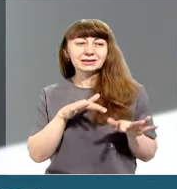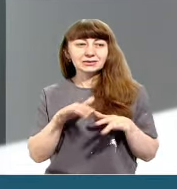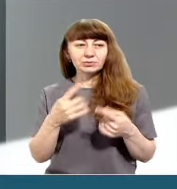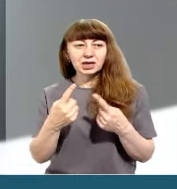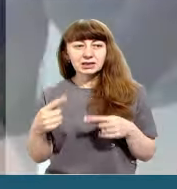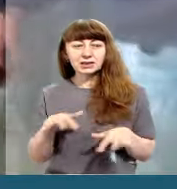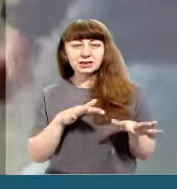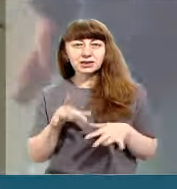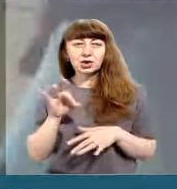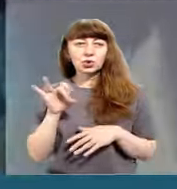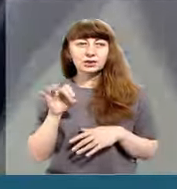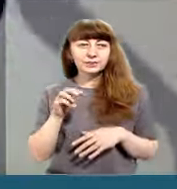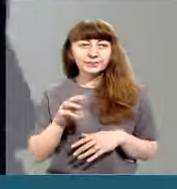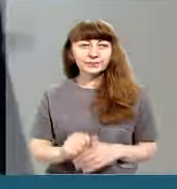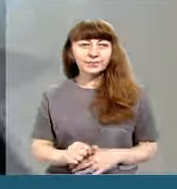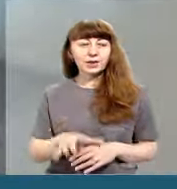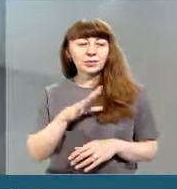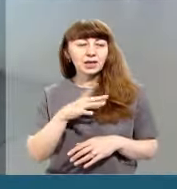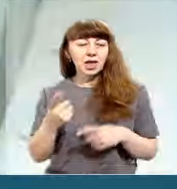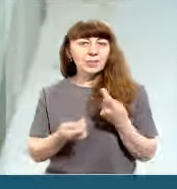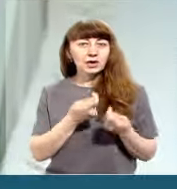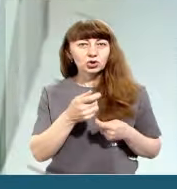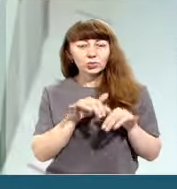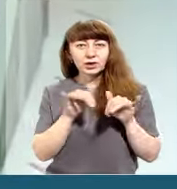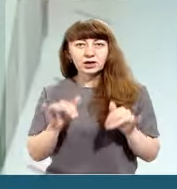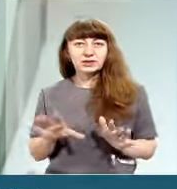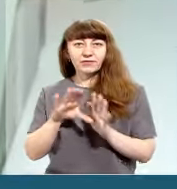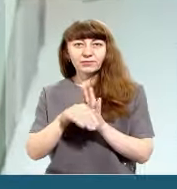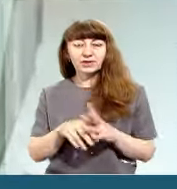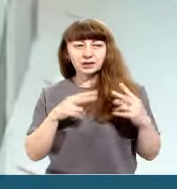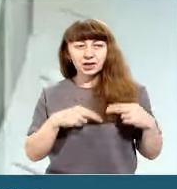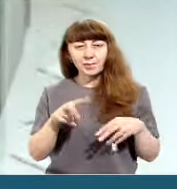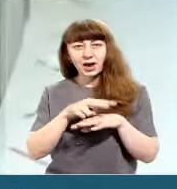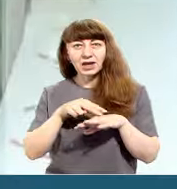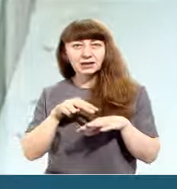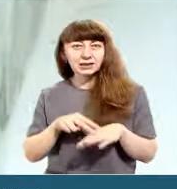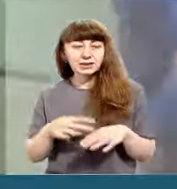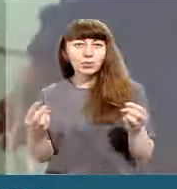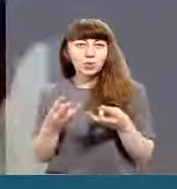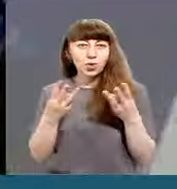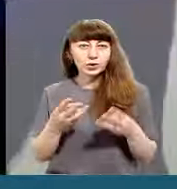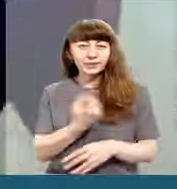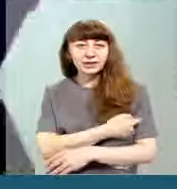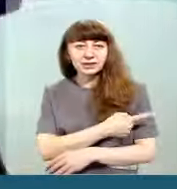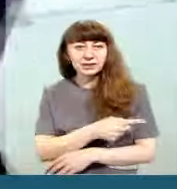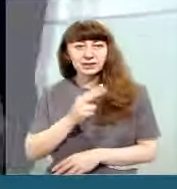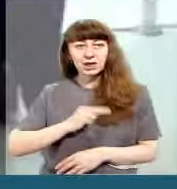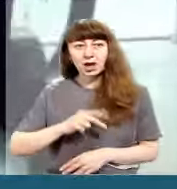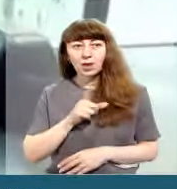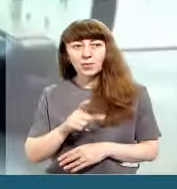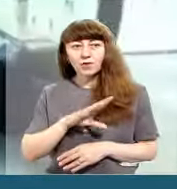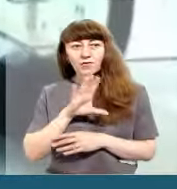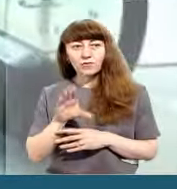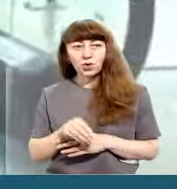действиях террористического характера. Была отработана слаженность действий правоохранительных органов, пожарных и медицинских работников.